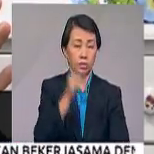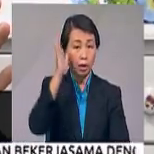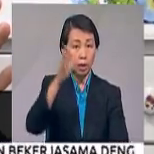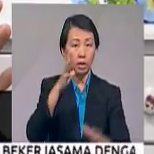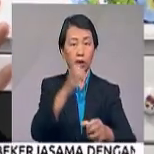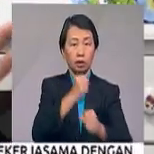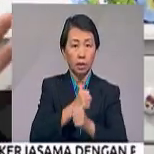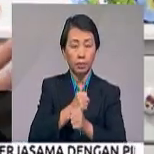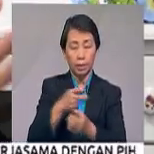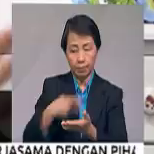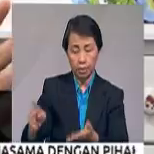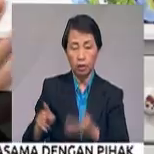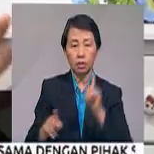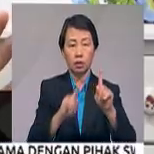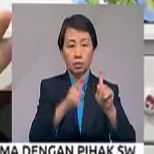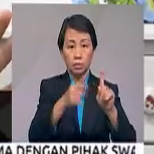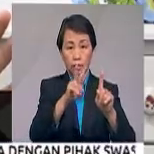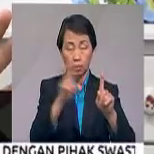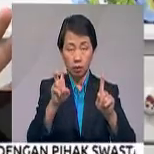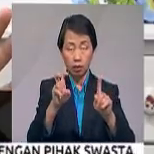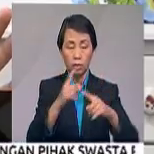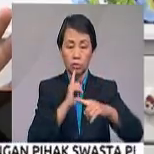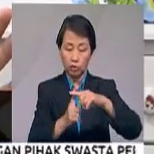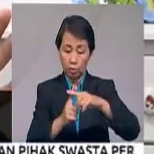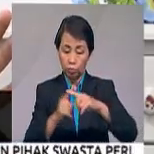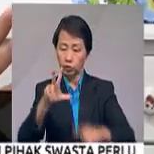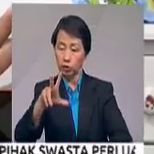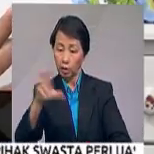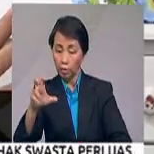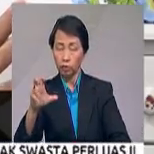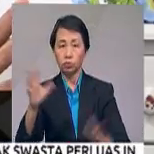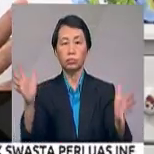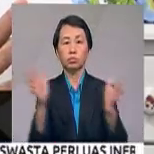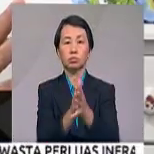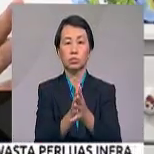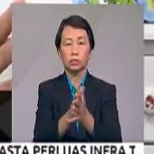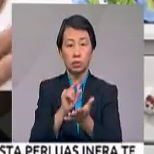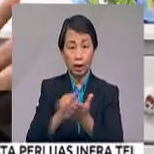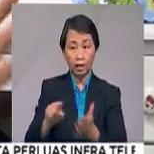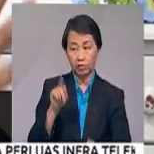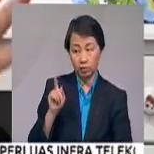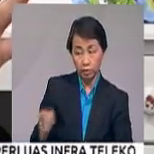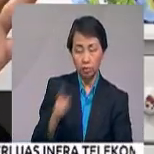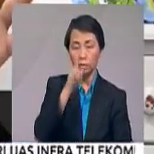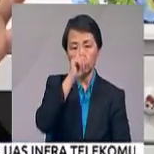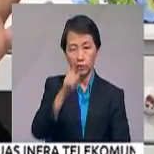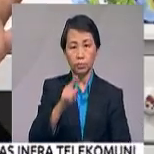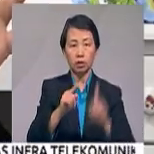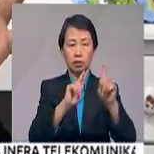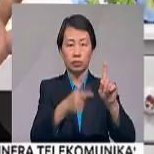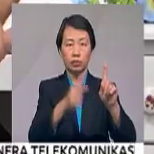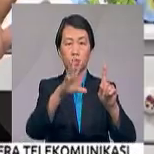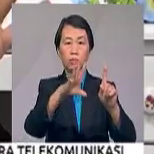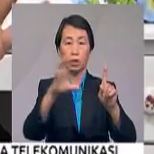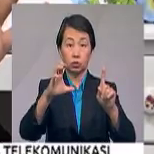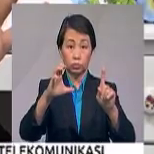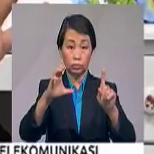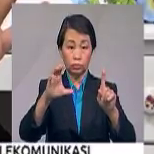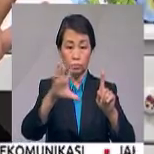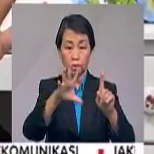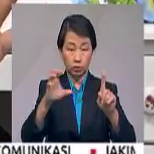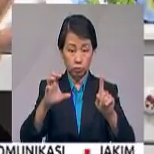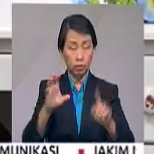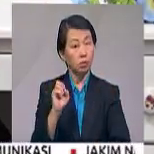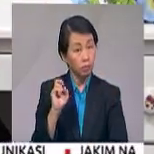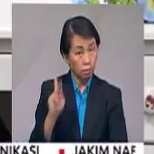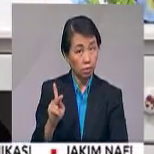dapat RM1,200 campur dengan RM300. Jadi gaji dia sebenarnya adalah RM1,500.